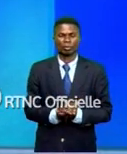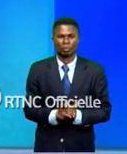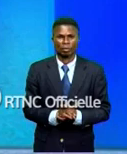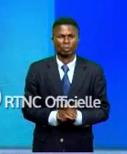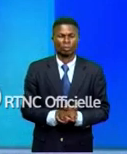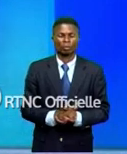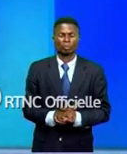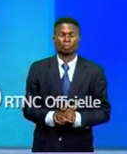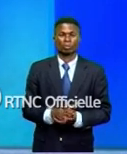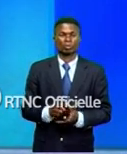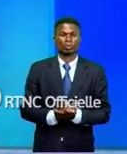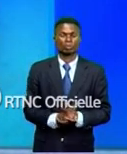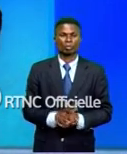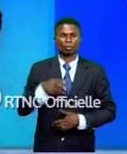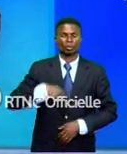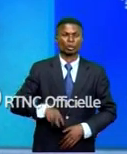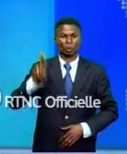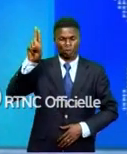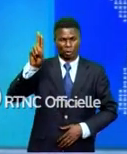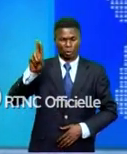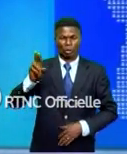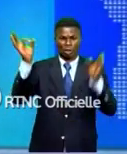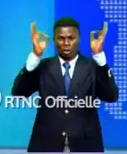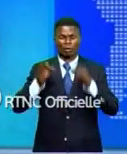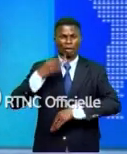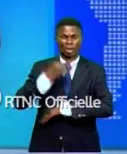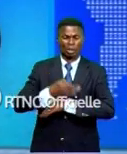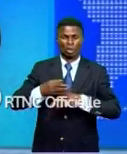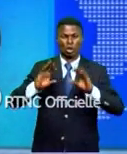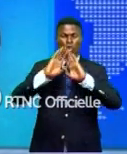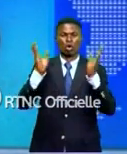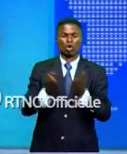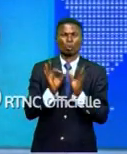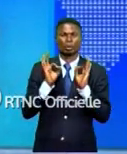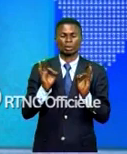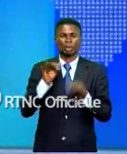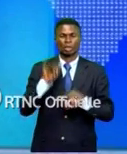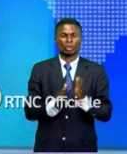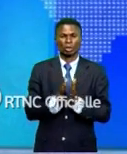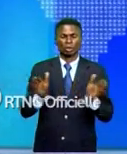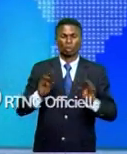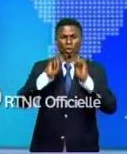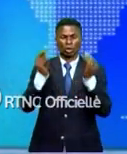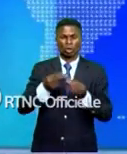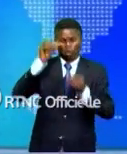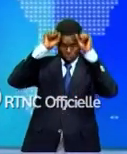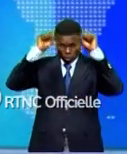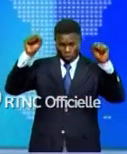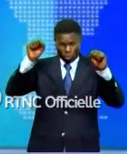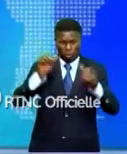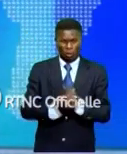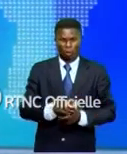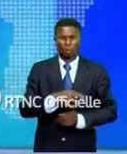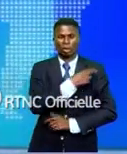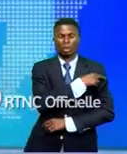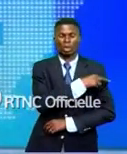Pour un nouveau souffle, l'UDPS Fédération de Moamba a un nouveau comité. C'est le secrétaire général du parti présidentiel, Augustin